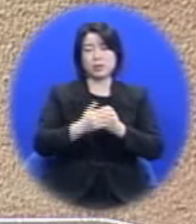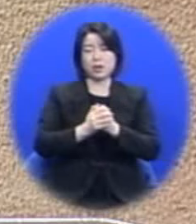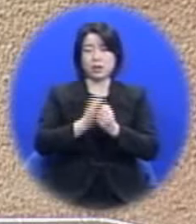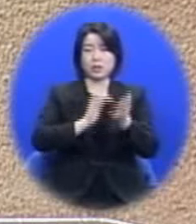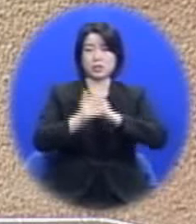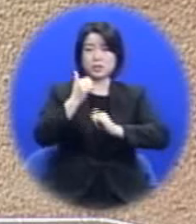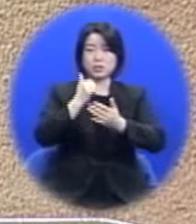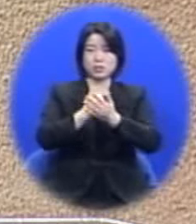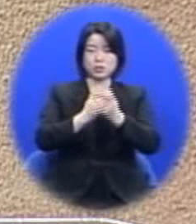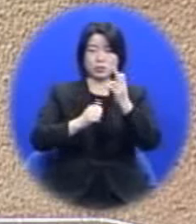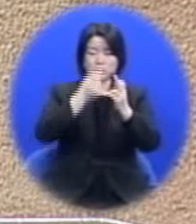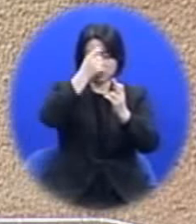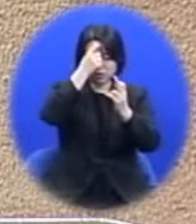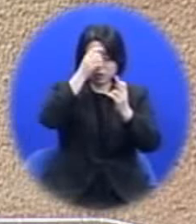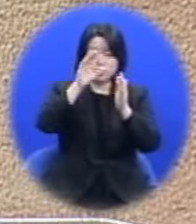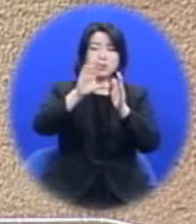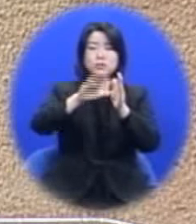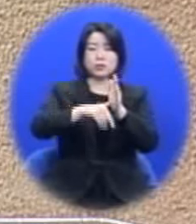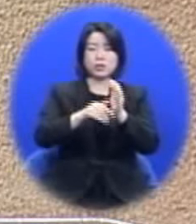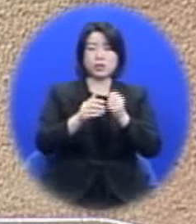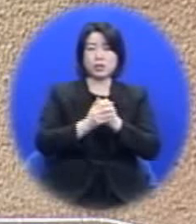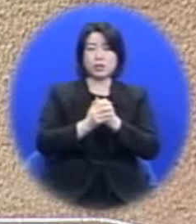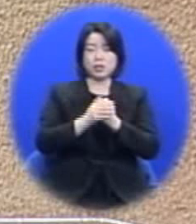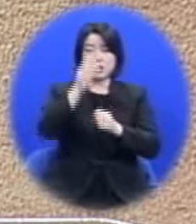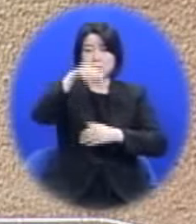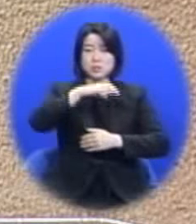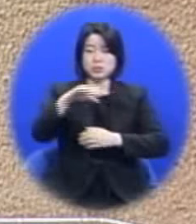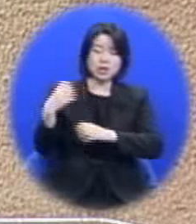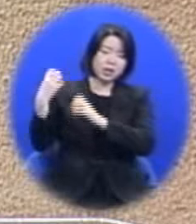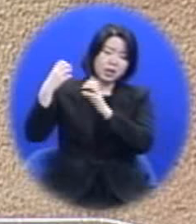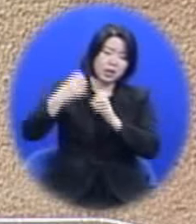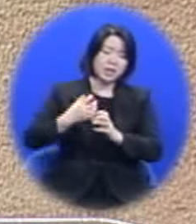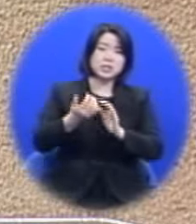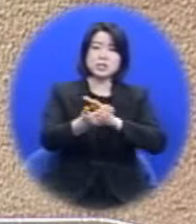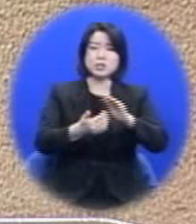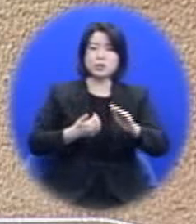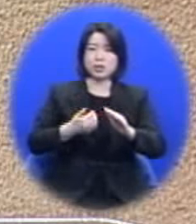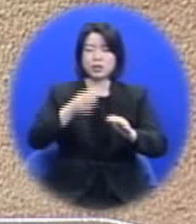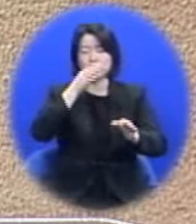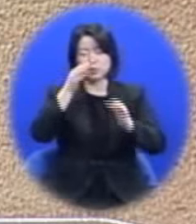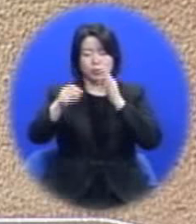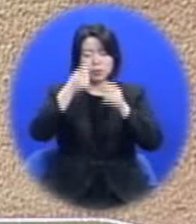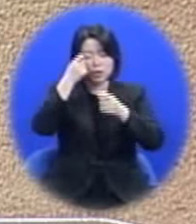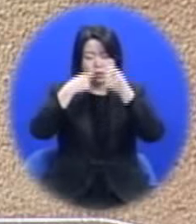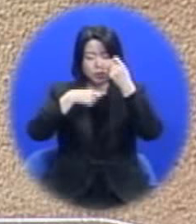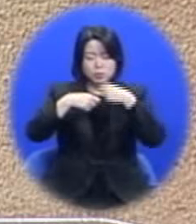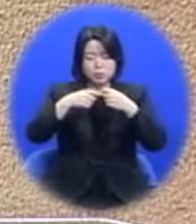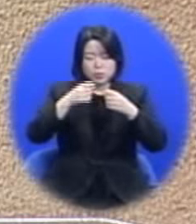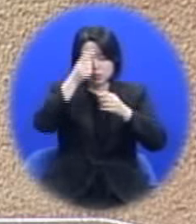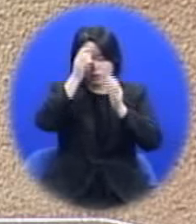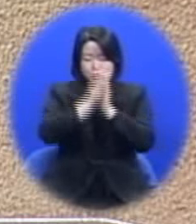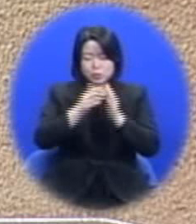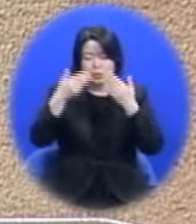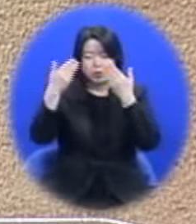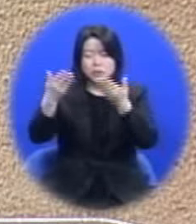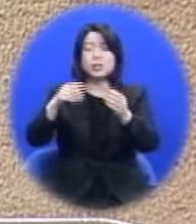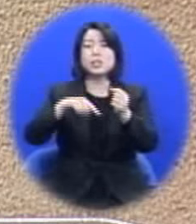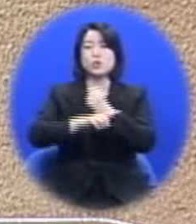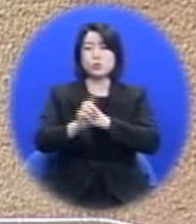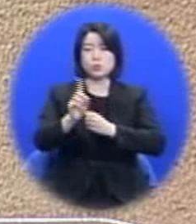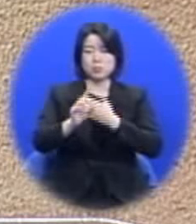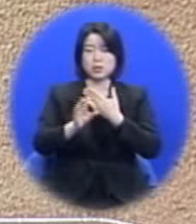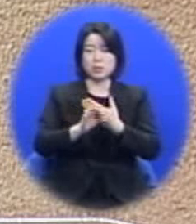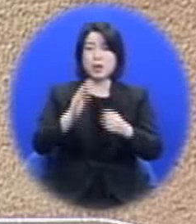동산에서 십자가 지시기 전에 그렇게 통곡과 눈물의 기도를 드릴 수밖에 없었던 이유